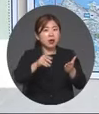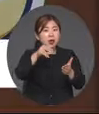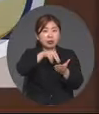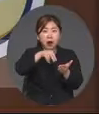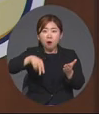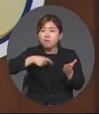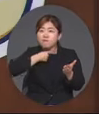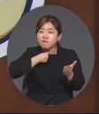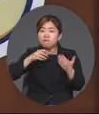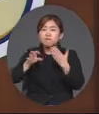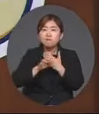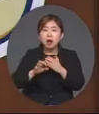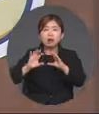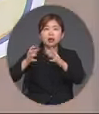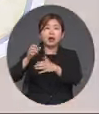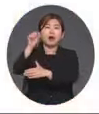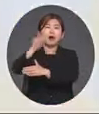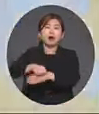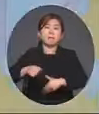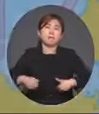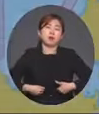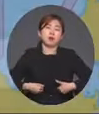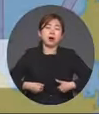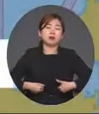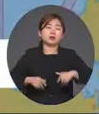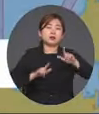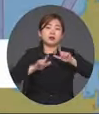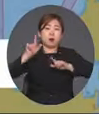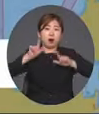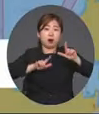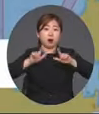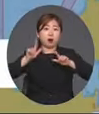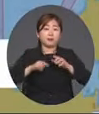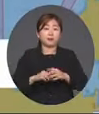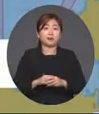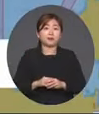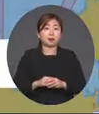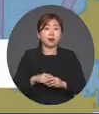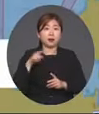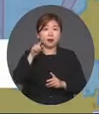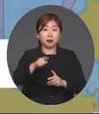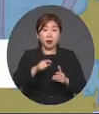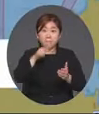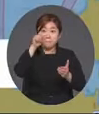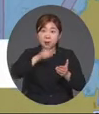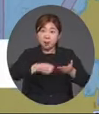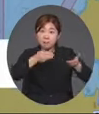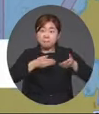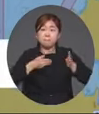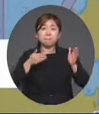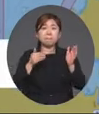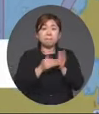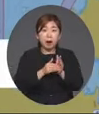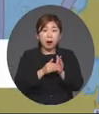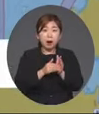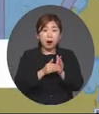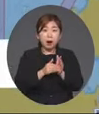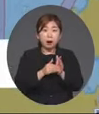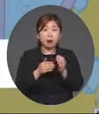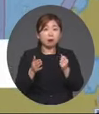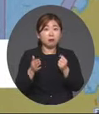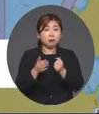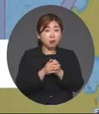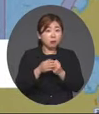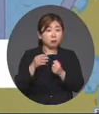관리사무소의 허가가 필요한 상황이었습니다. 선원의 그 비자를 받아서 정상적인 비자를 받아서